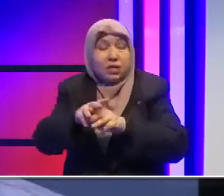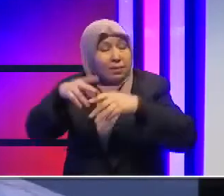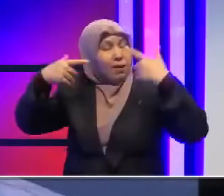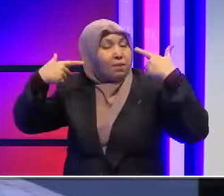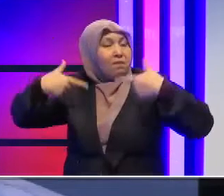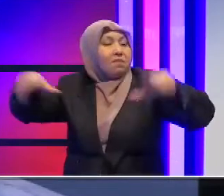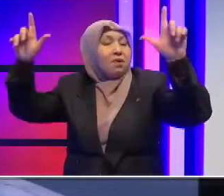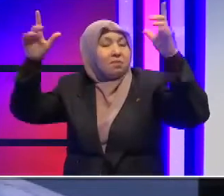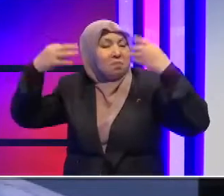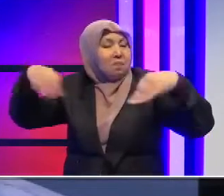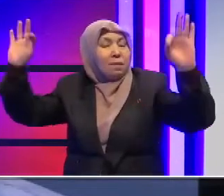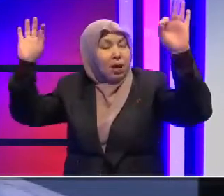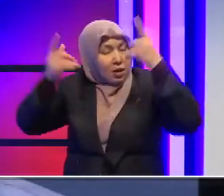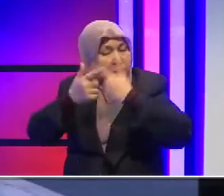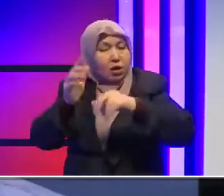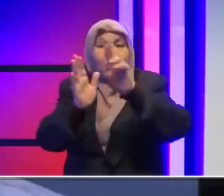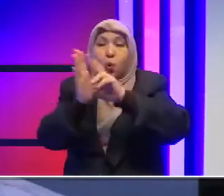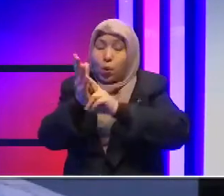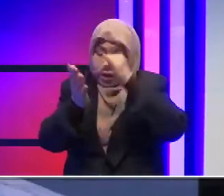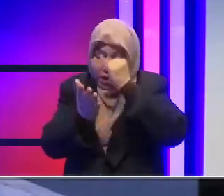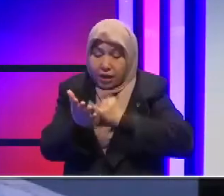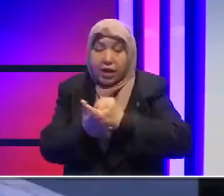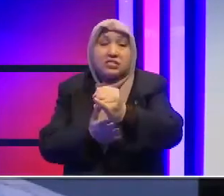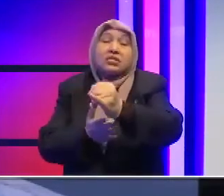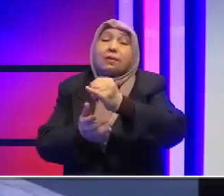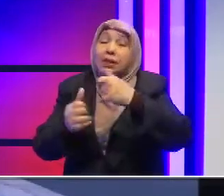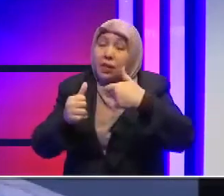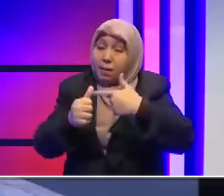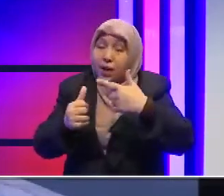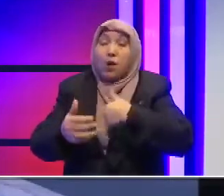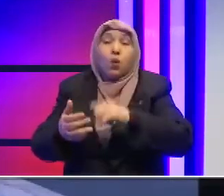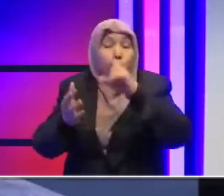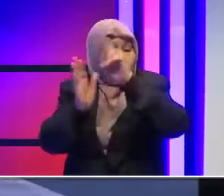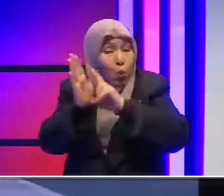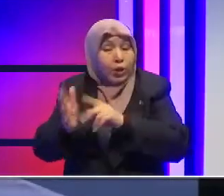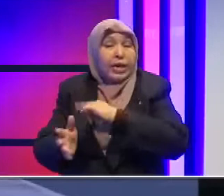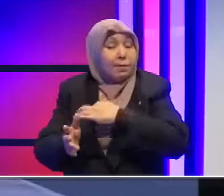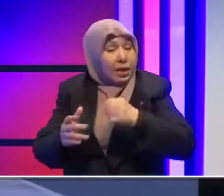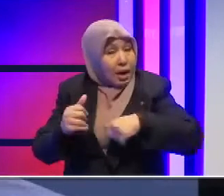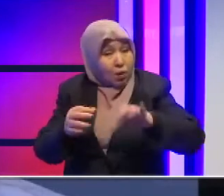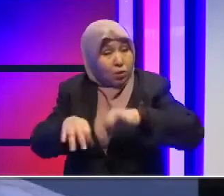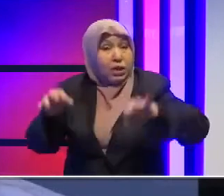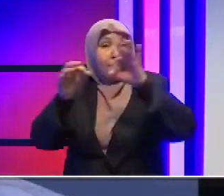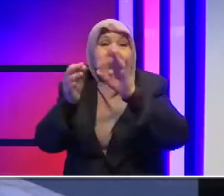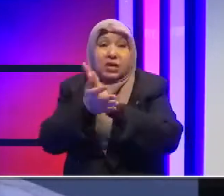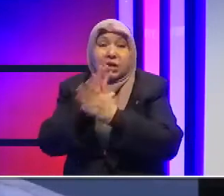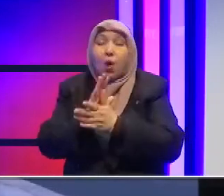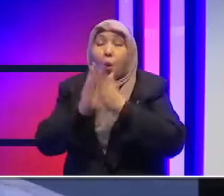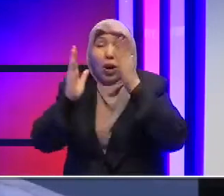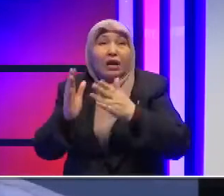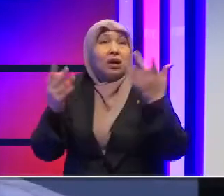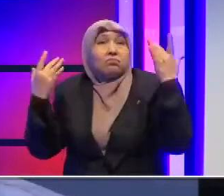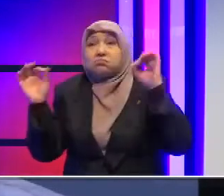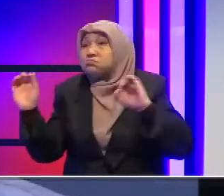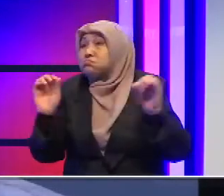dirinya daripada rukun keikhlasan yang utama, rukun iman yang utama ini, sehingga dia akan menjadi orang yang terawang-awang.